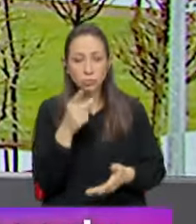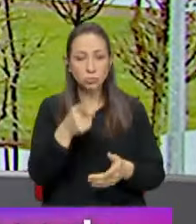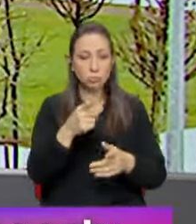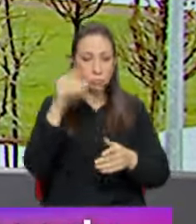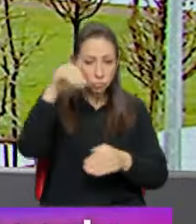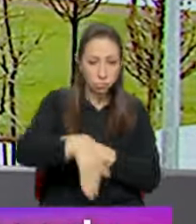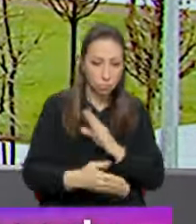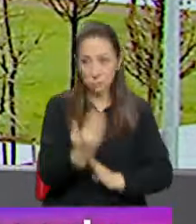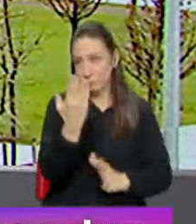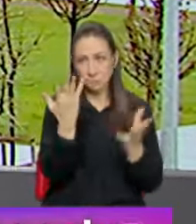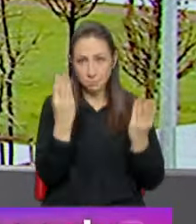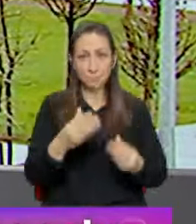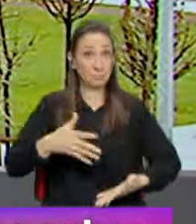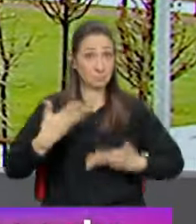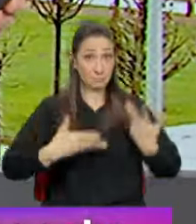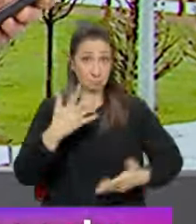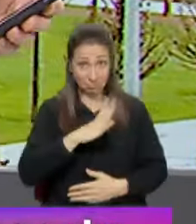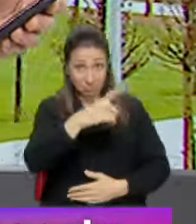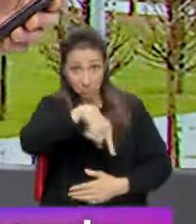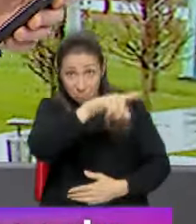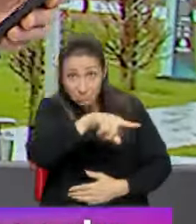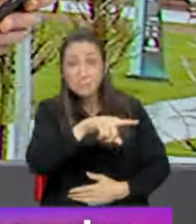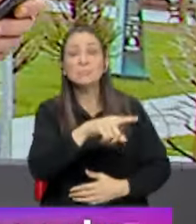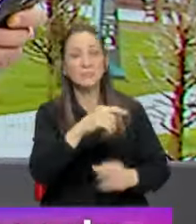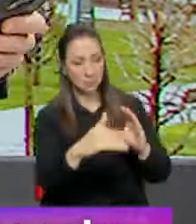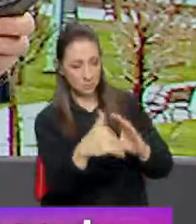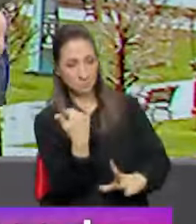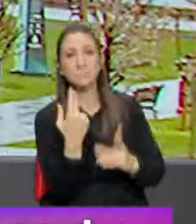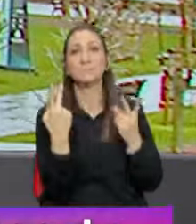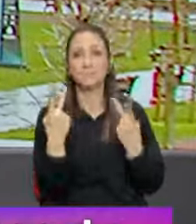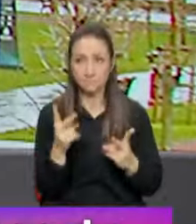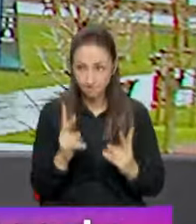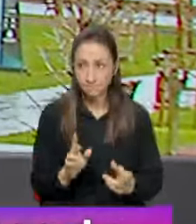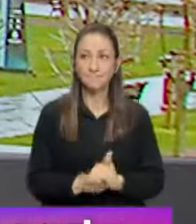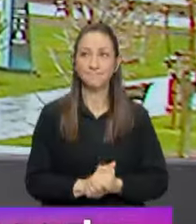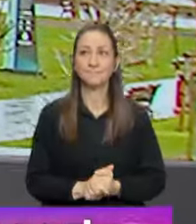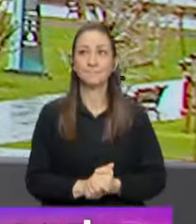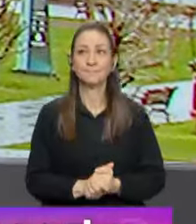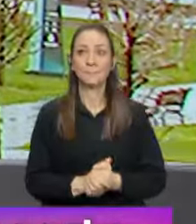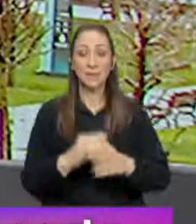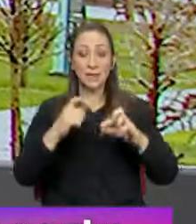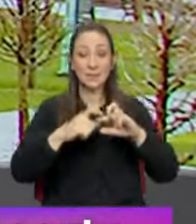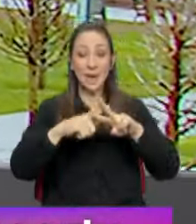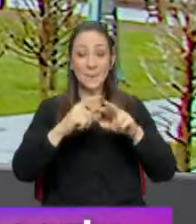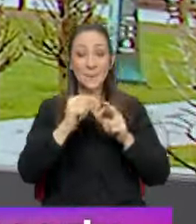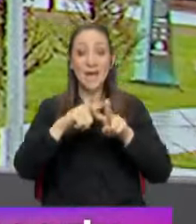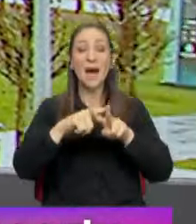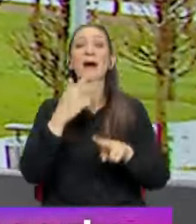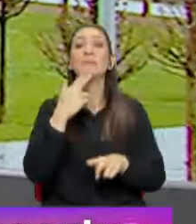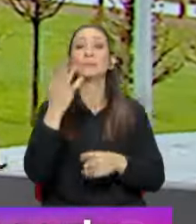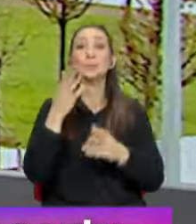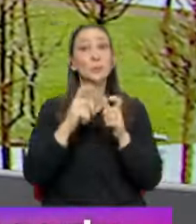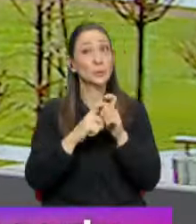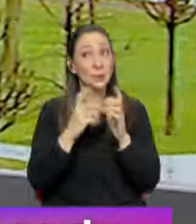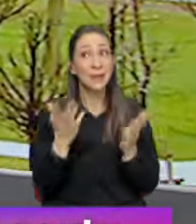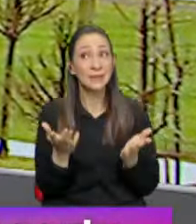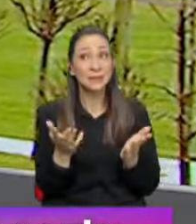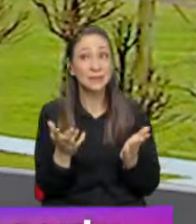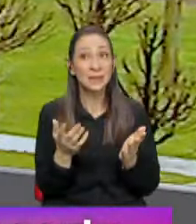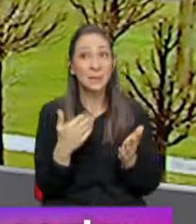battı çıktı ne olacak diye merak eden izleyicilerimiz varsa yazıp göndersinler. Rabia Hanım günaydınlar. Aslında